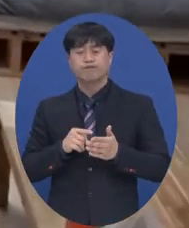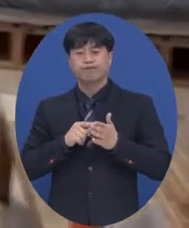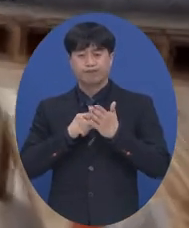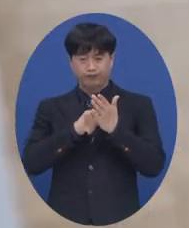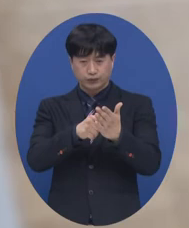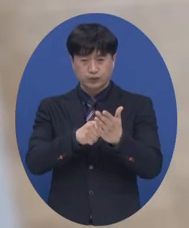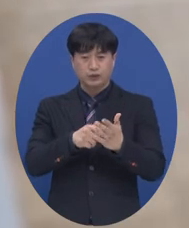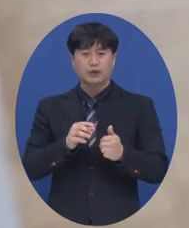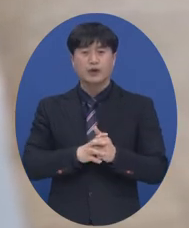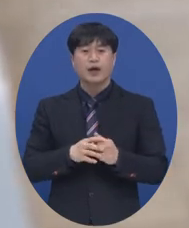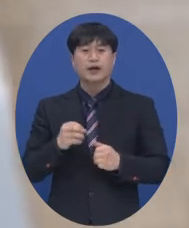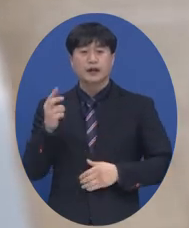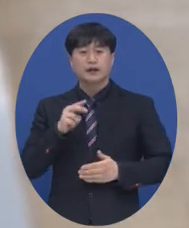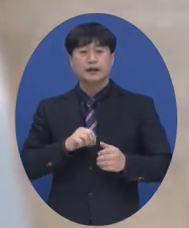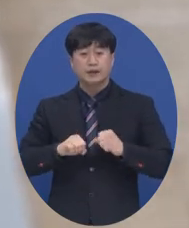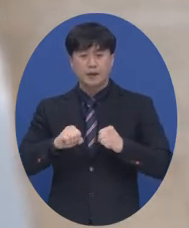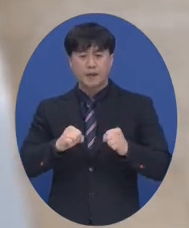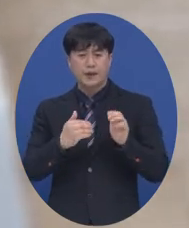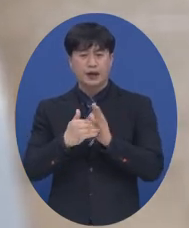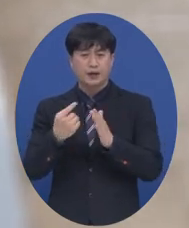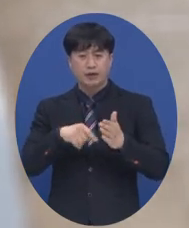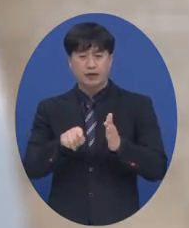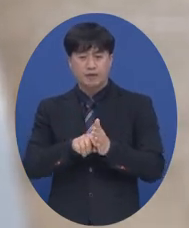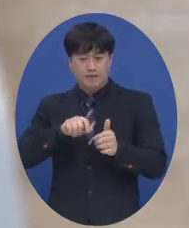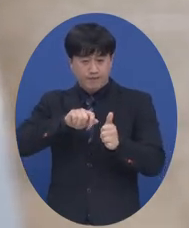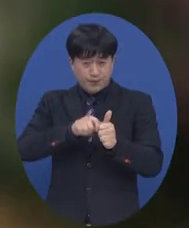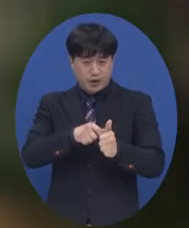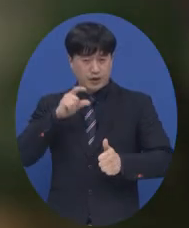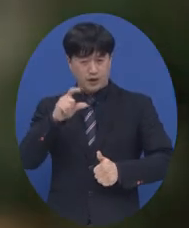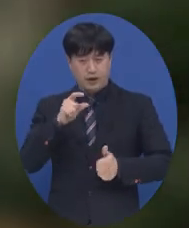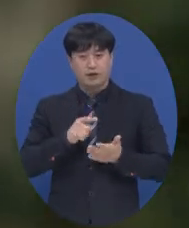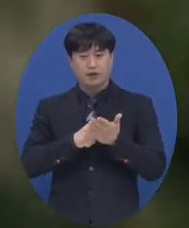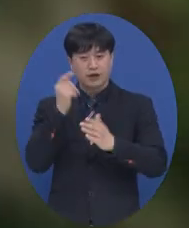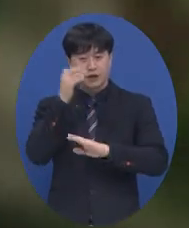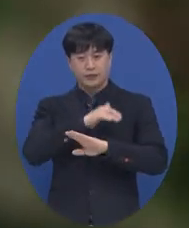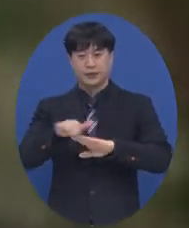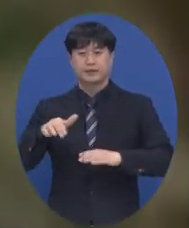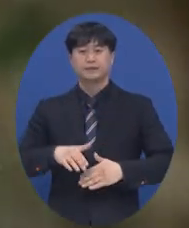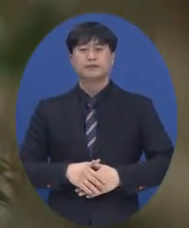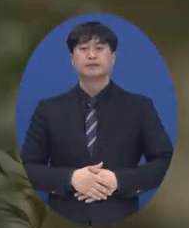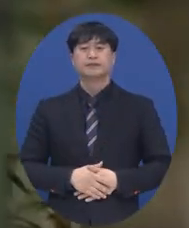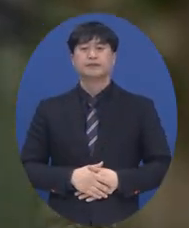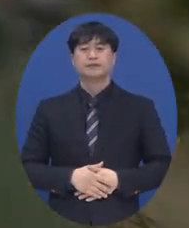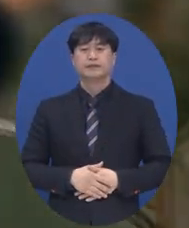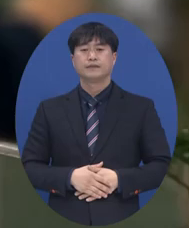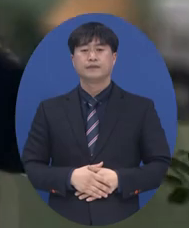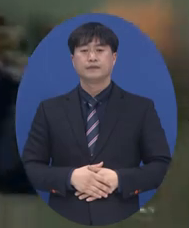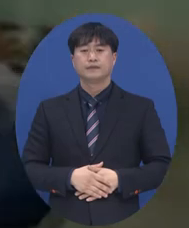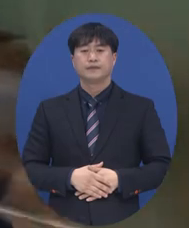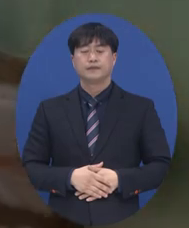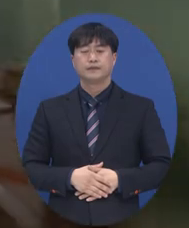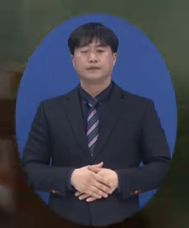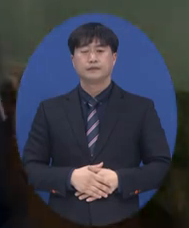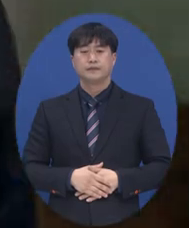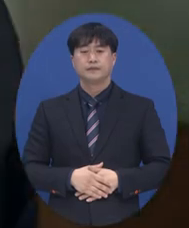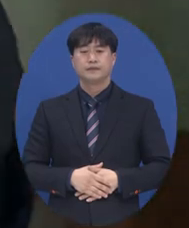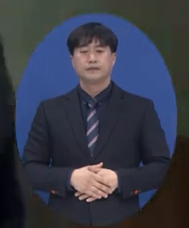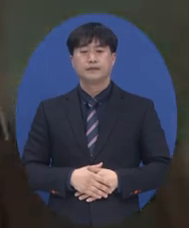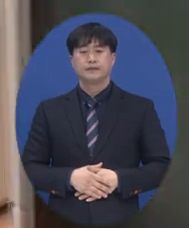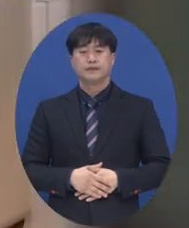통보하고 재발 방지를 위해 처벌 규정 강화 를 건의할 방침입니다 경기 gtv 구형 술입니다